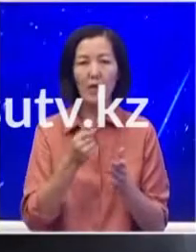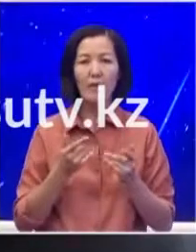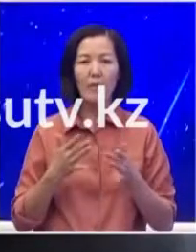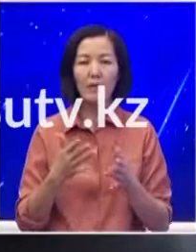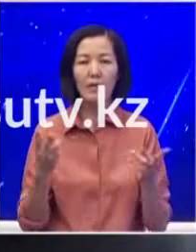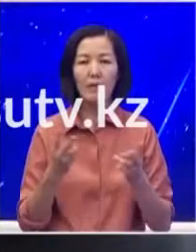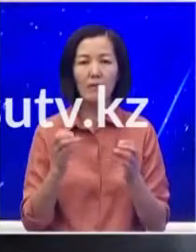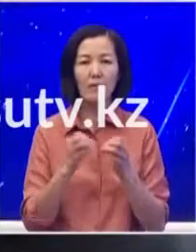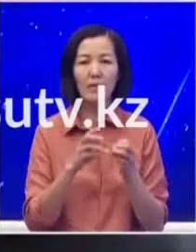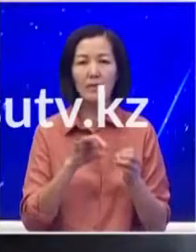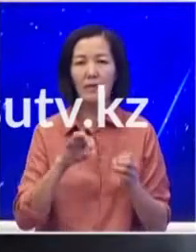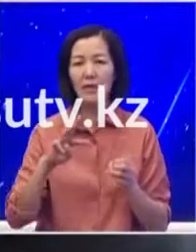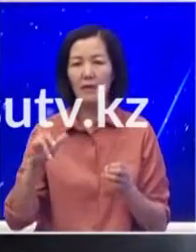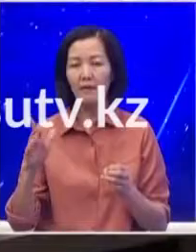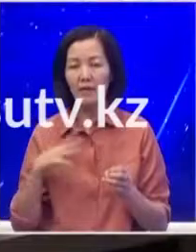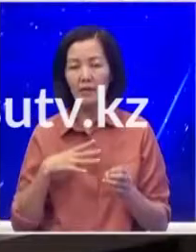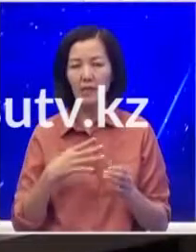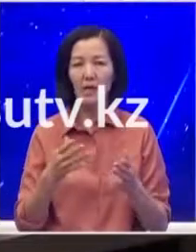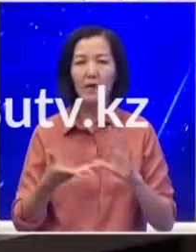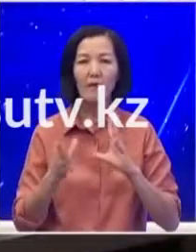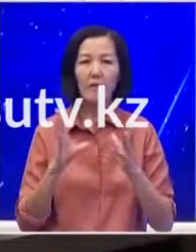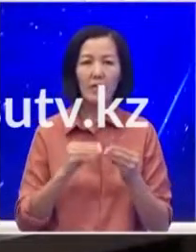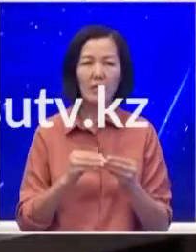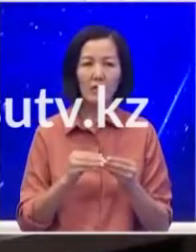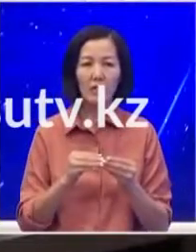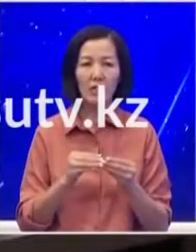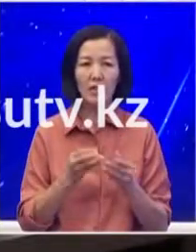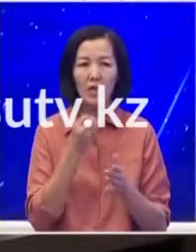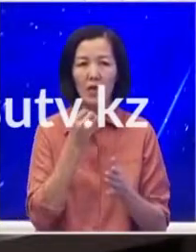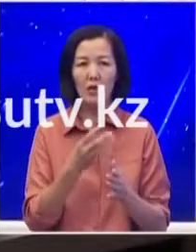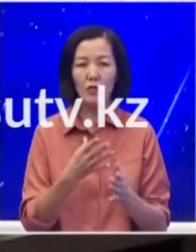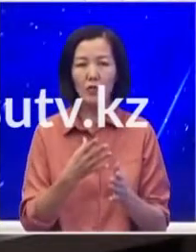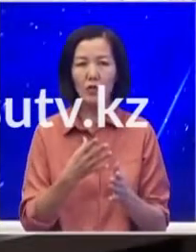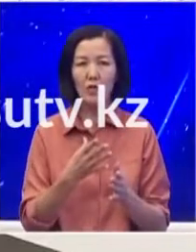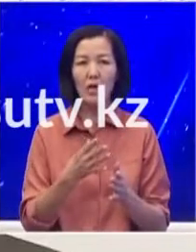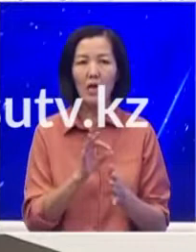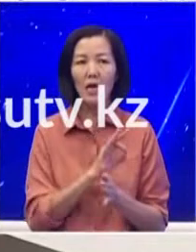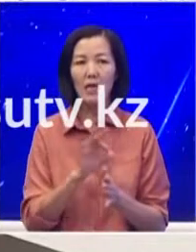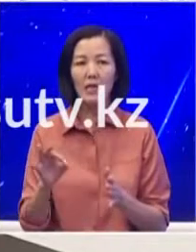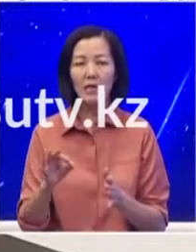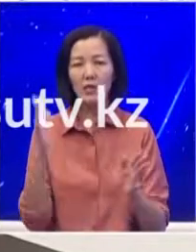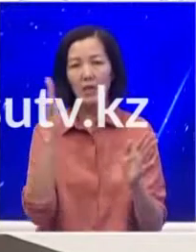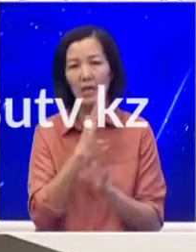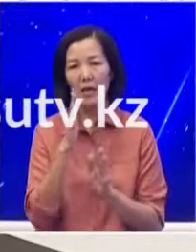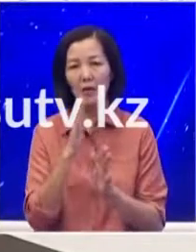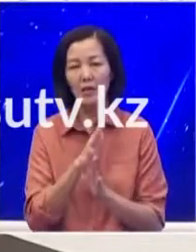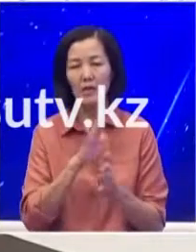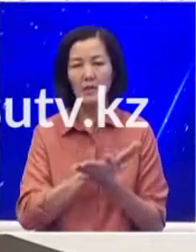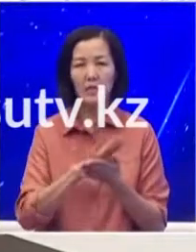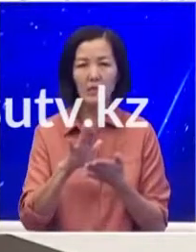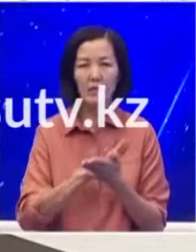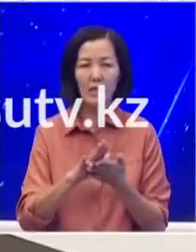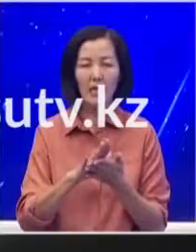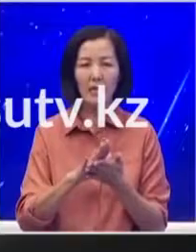почти 10 миллиардов тенге. Но конечный результат стоит таких затрат. Улучшится экологическое состояние окружающей среды.